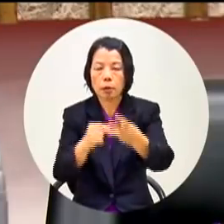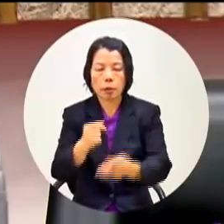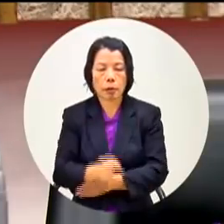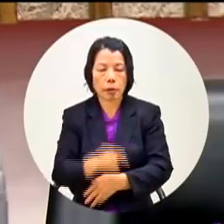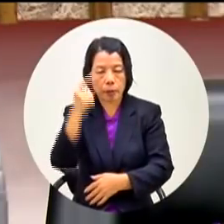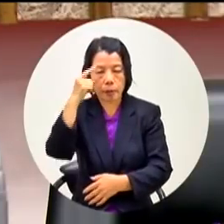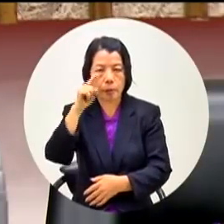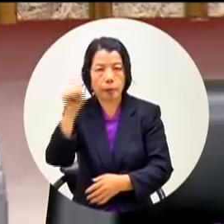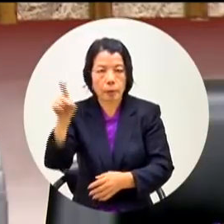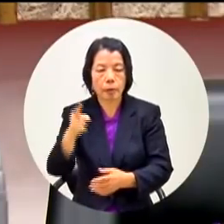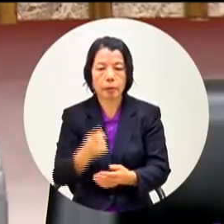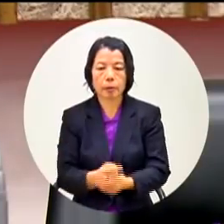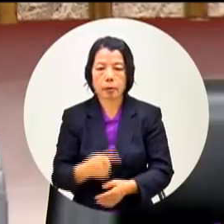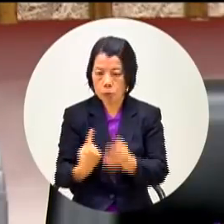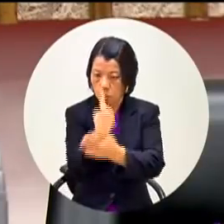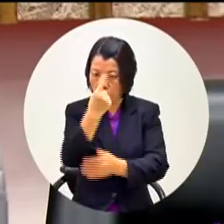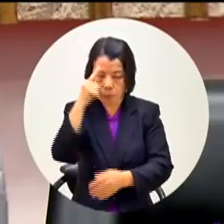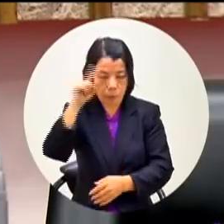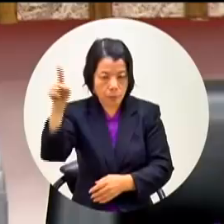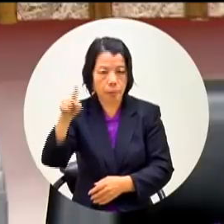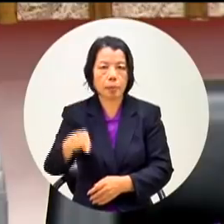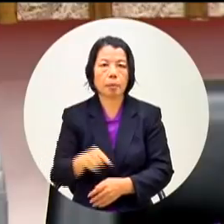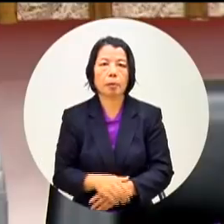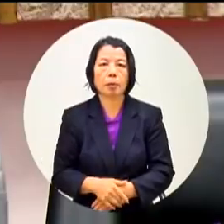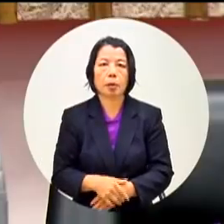三月一号星期五呢有